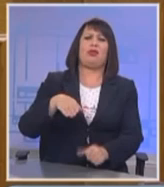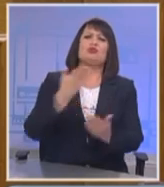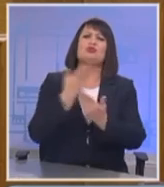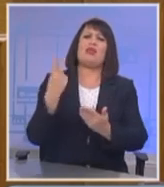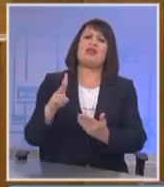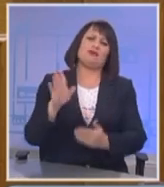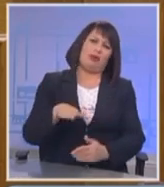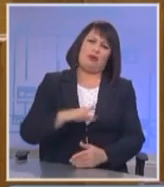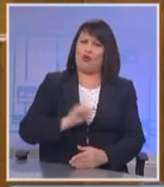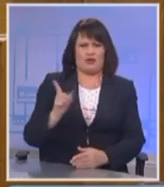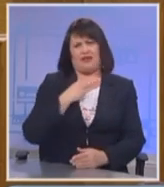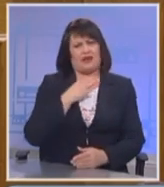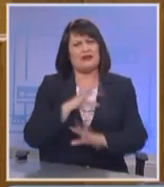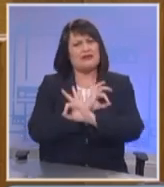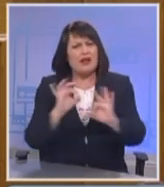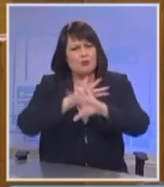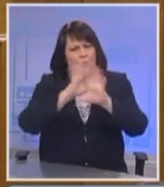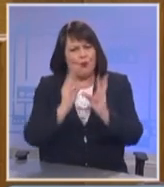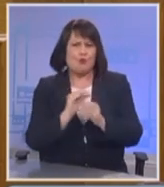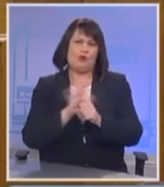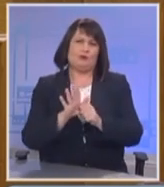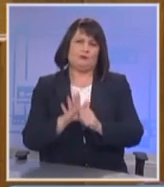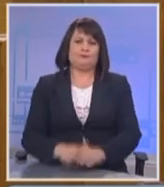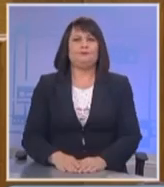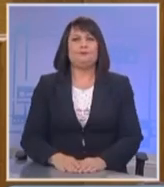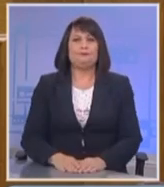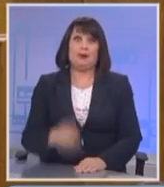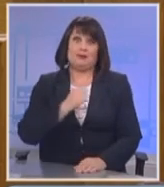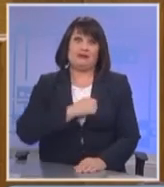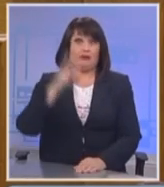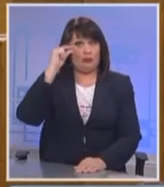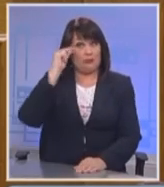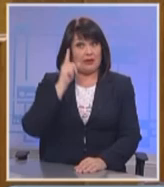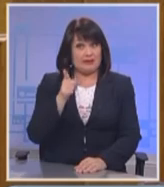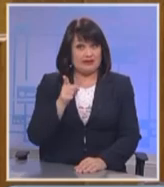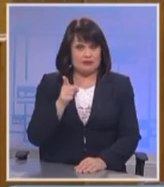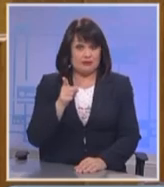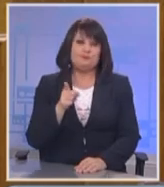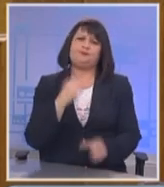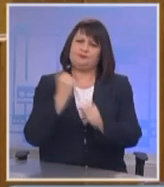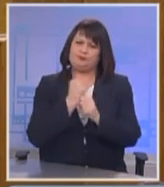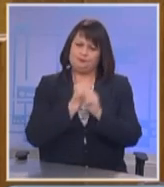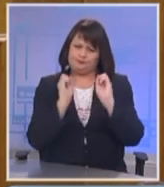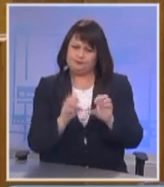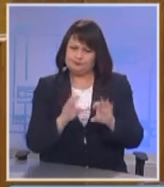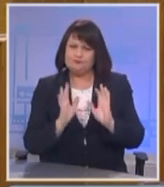του. Προφανώς, για μας η ανώτατη εκπαίδευση είναι επαγγελματική εκπαίδευση